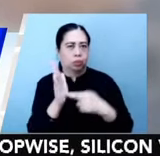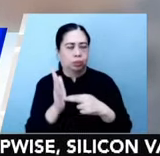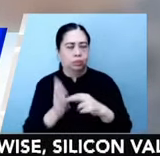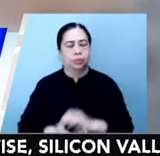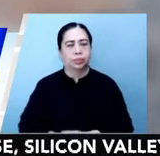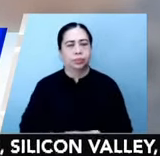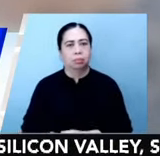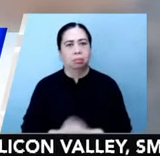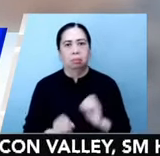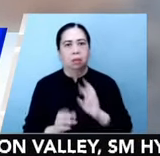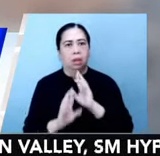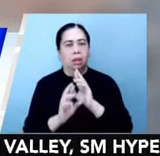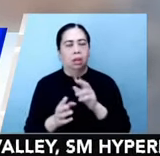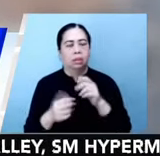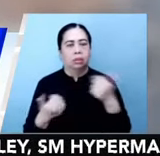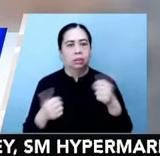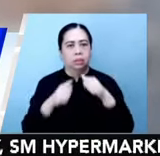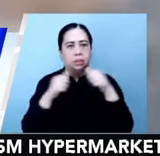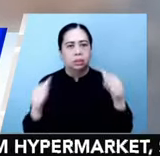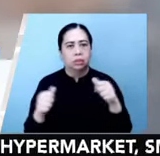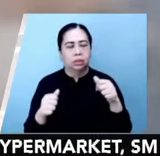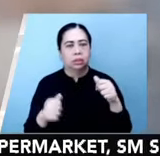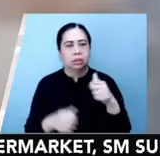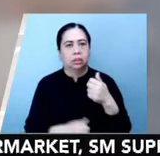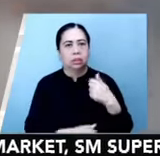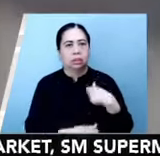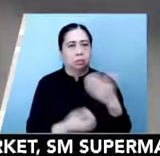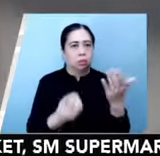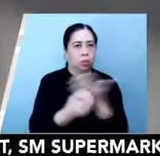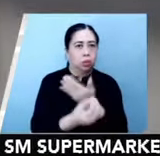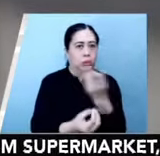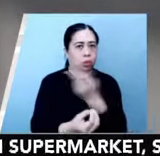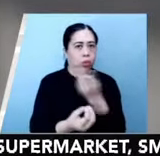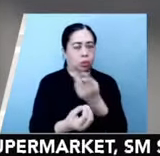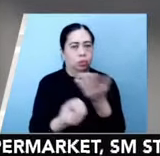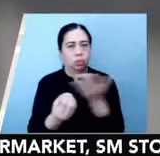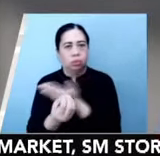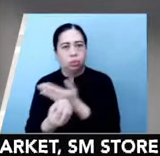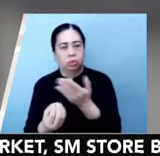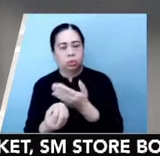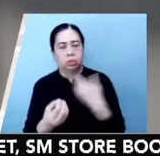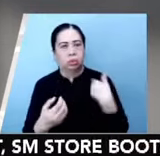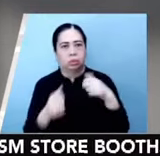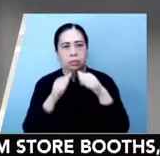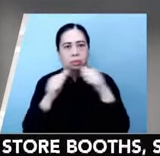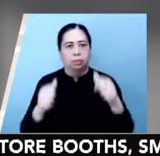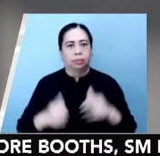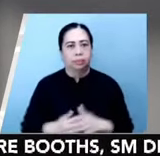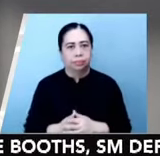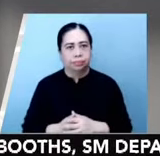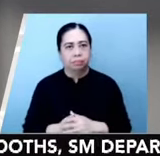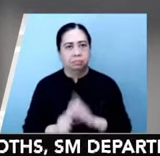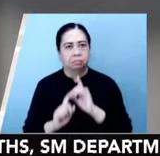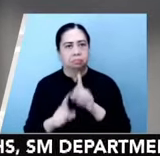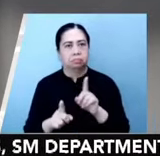anunsyong Philippine Army at PNP kung sisibakin sa pwesto sina Sabturaon at Emoy. Walang pahayag ang mga